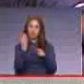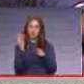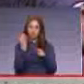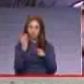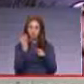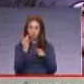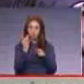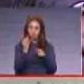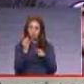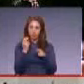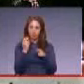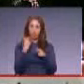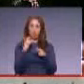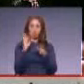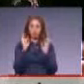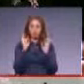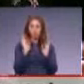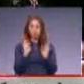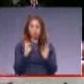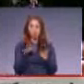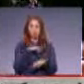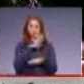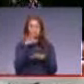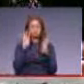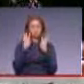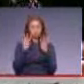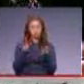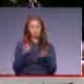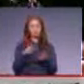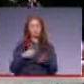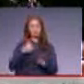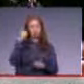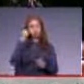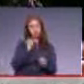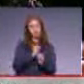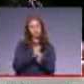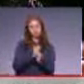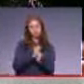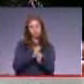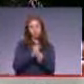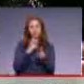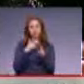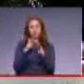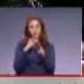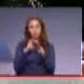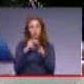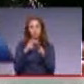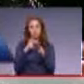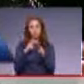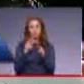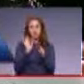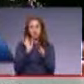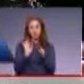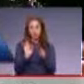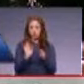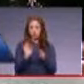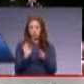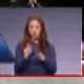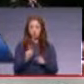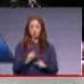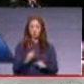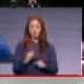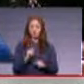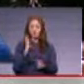سينمائي. وكان حاجة مش معقولة يعني اتعمل كده، وكان في كم كبير